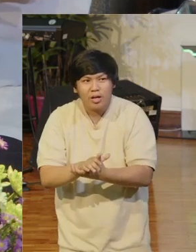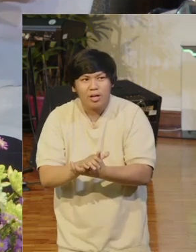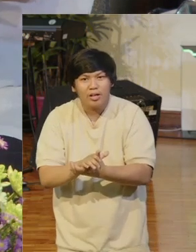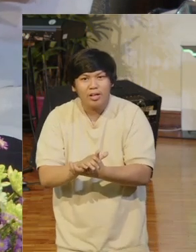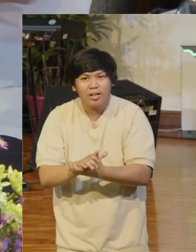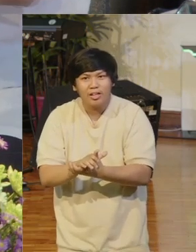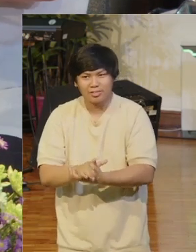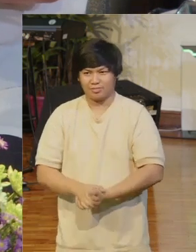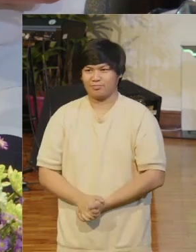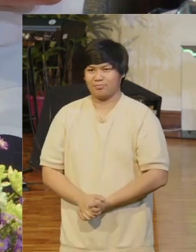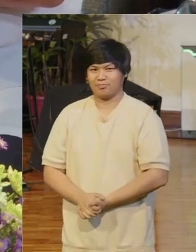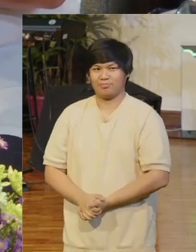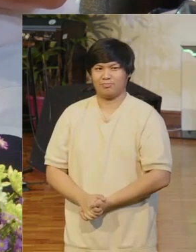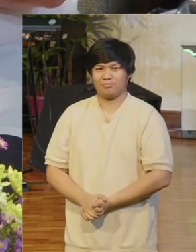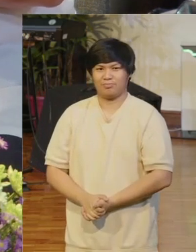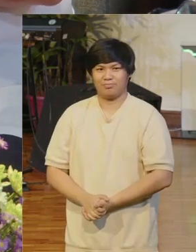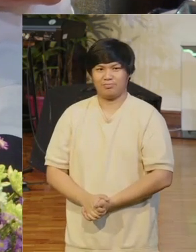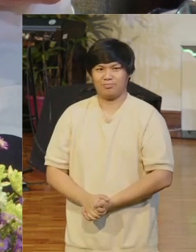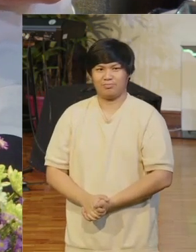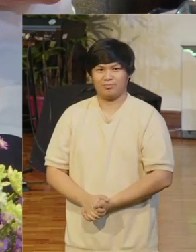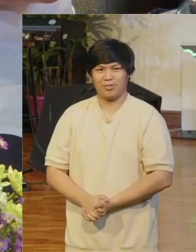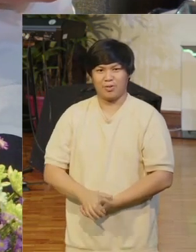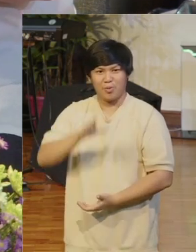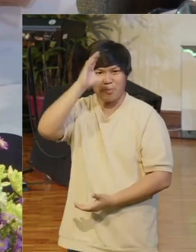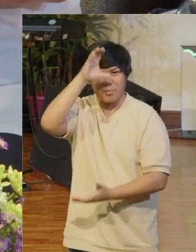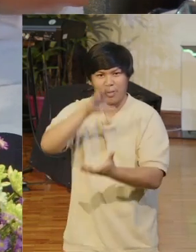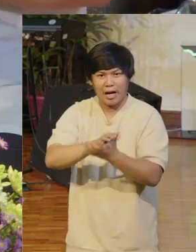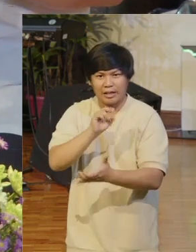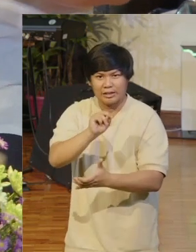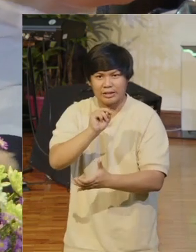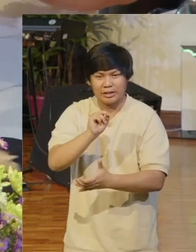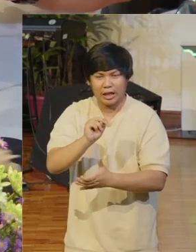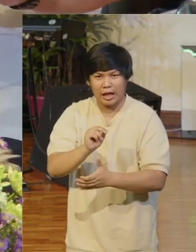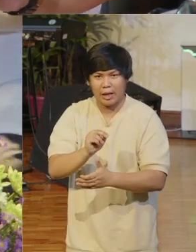masunurin. Lalo na ang asawang lalaki. No?